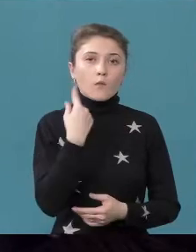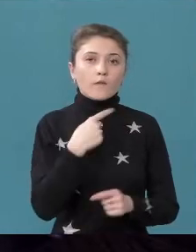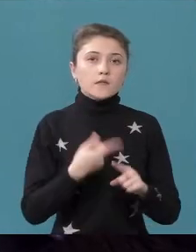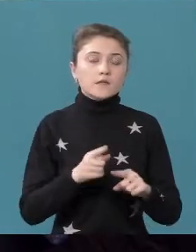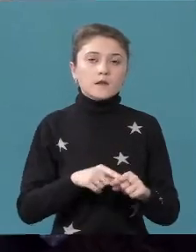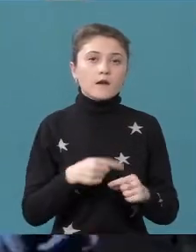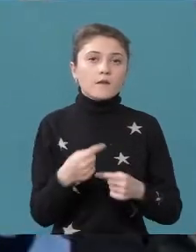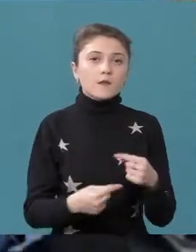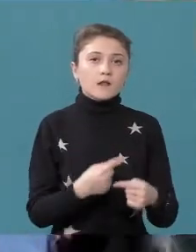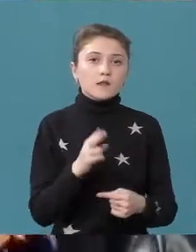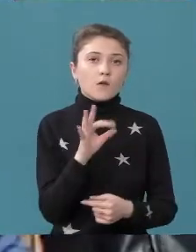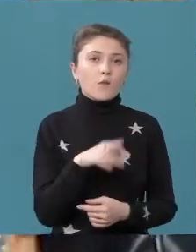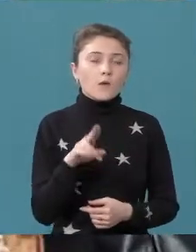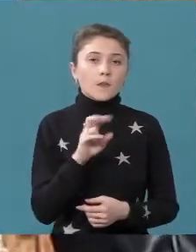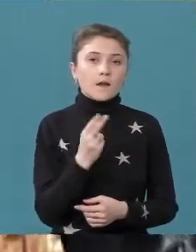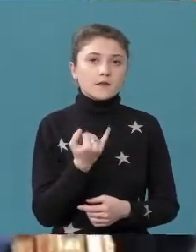код нації.